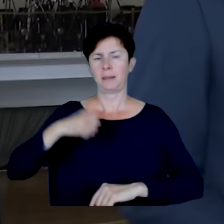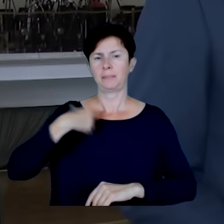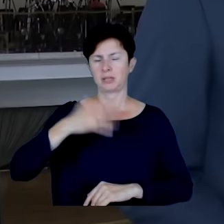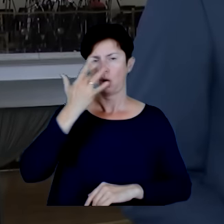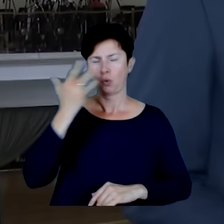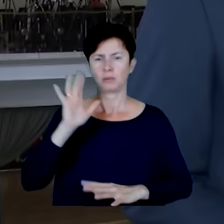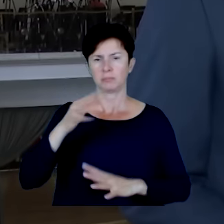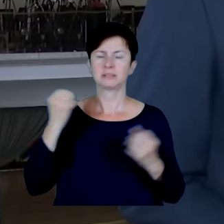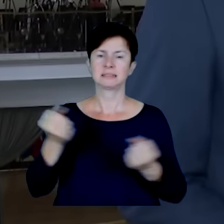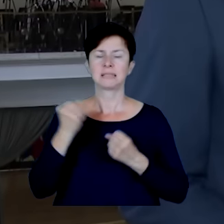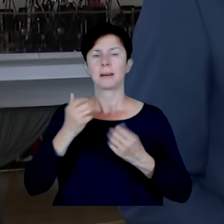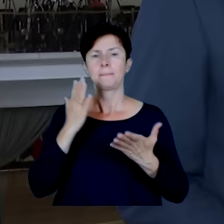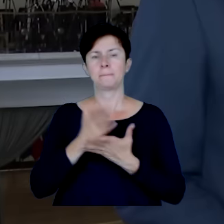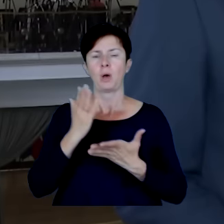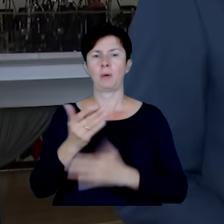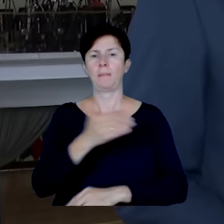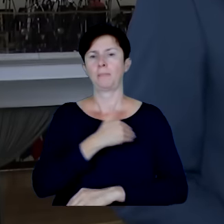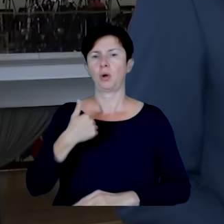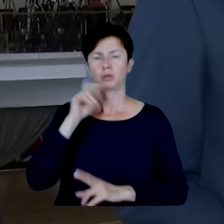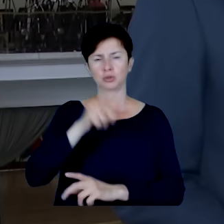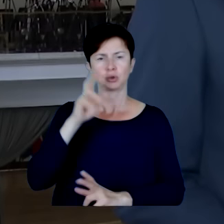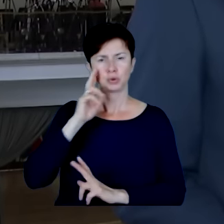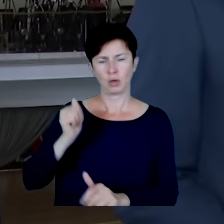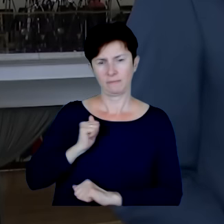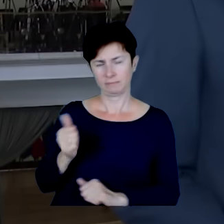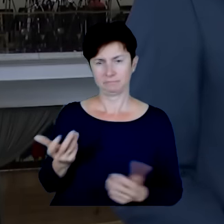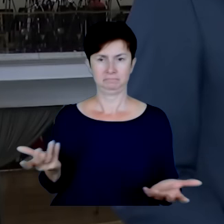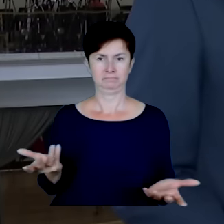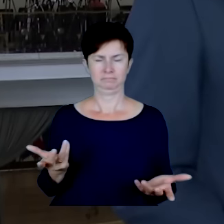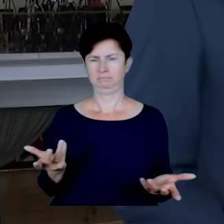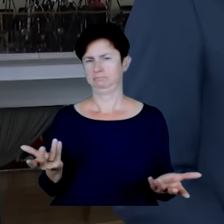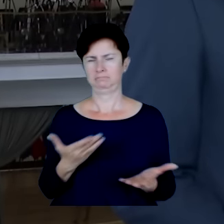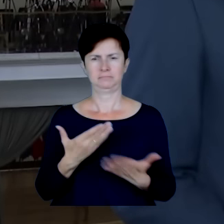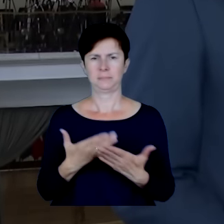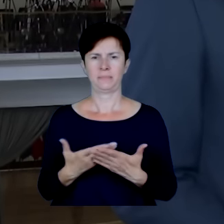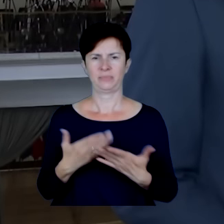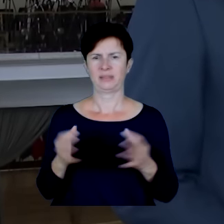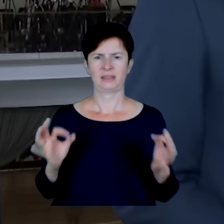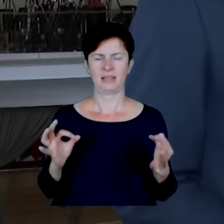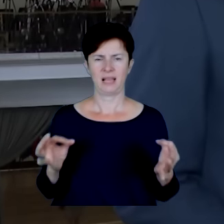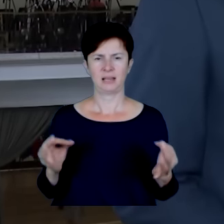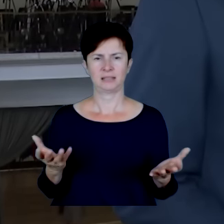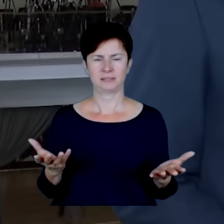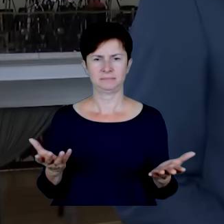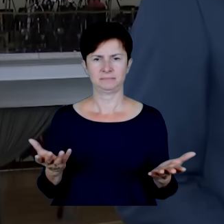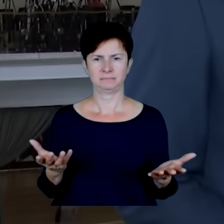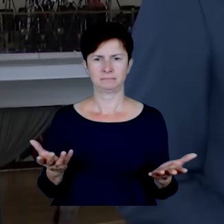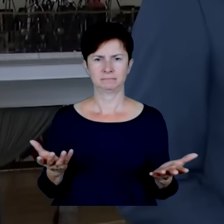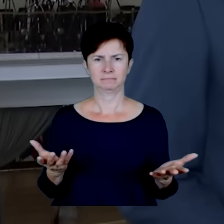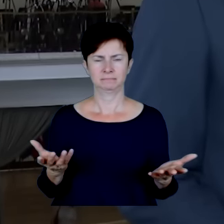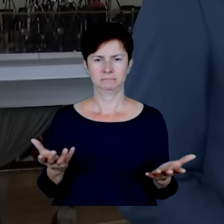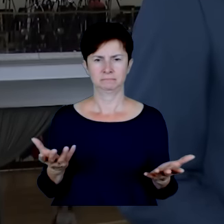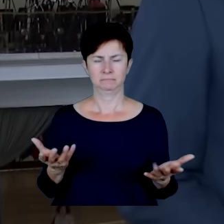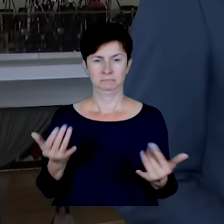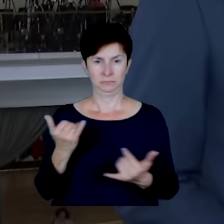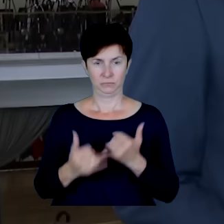by pomóc polskiemu żołnierzowi. No to czym to wszystko wobec tego, panie ministrze, tłumaczyć? No jeżeli